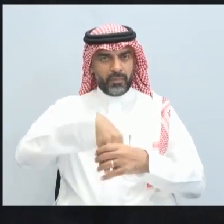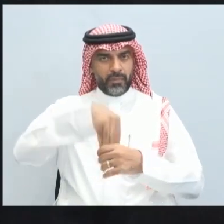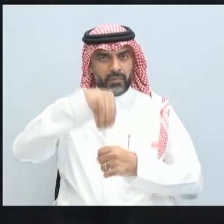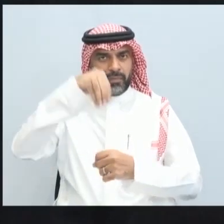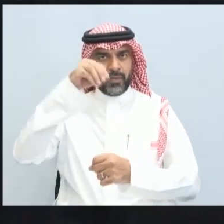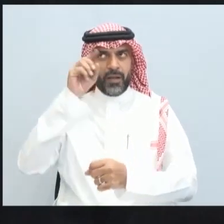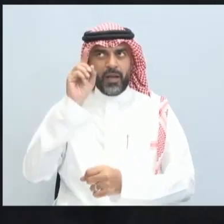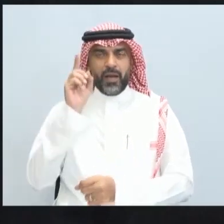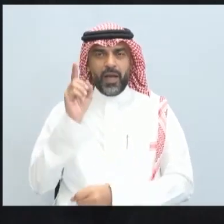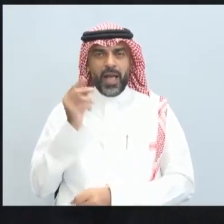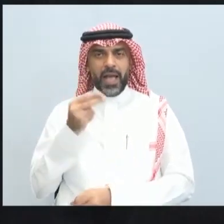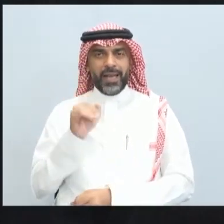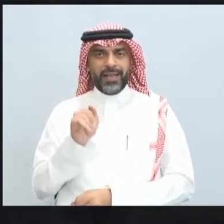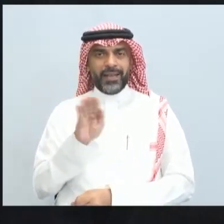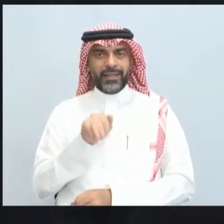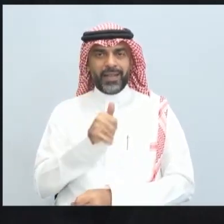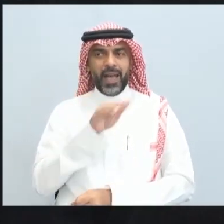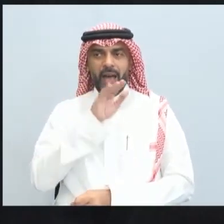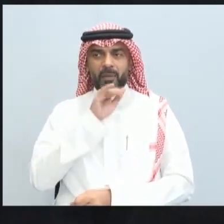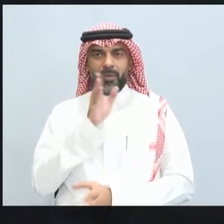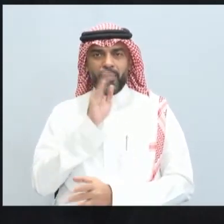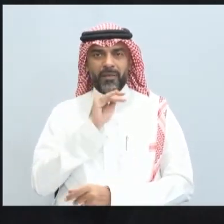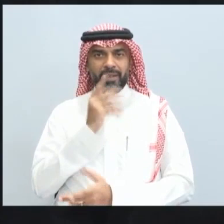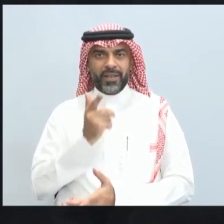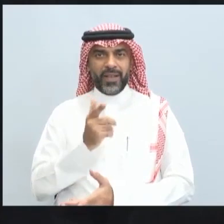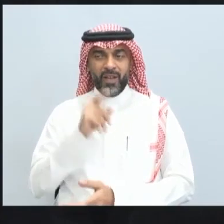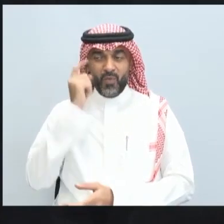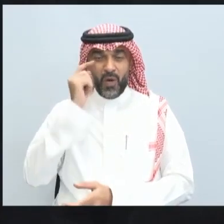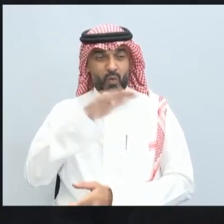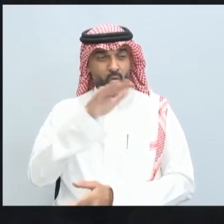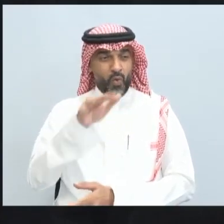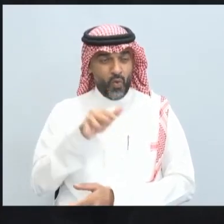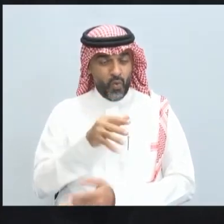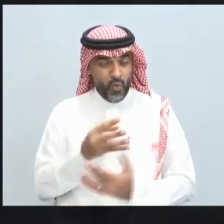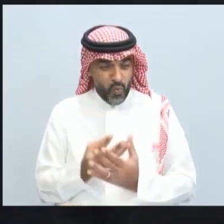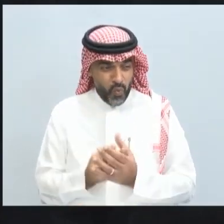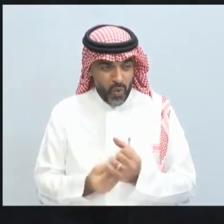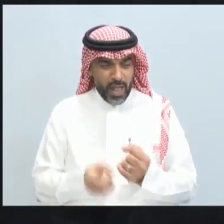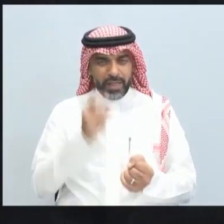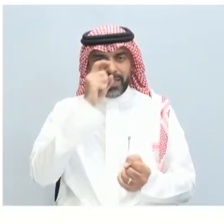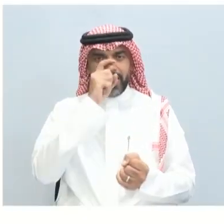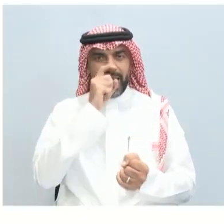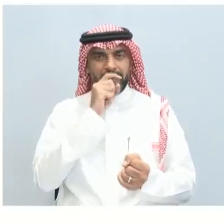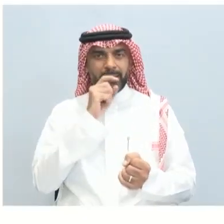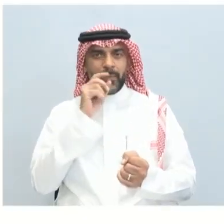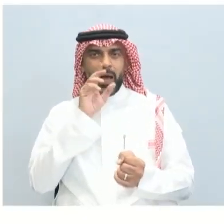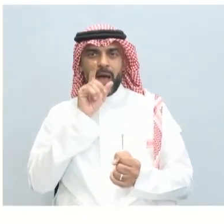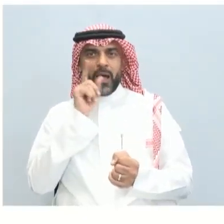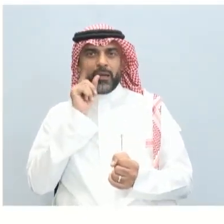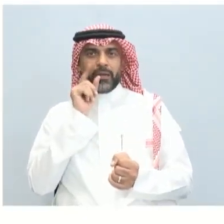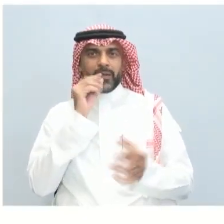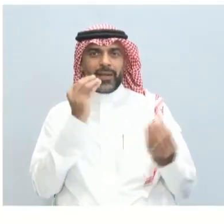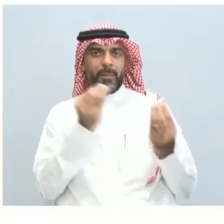ان يكون بغير اب ارسل الله عز وجل جبريل الى مريم عليه السلام وهي